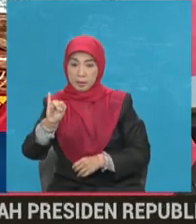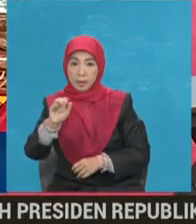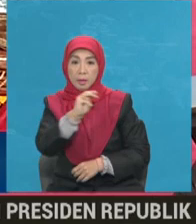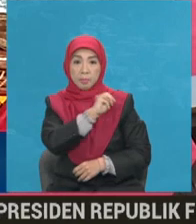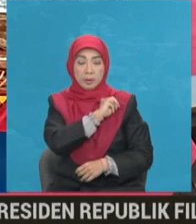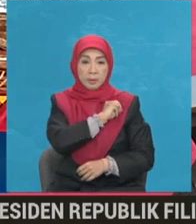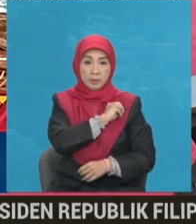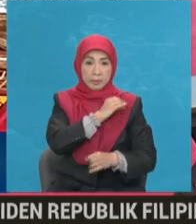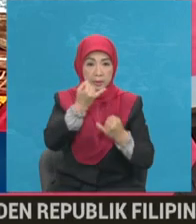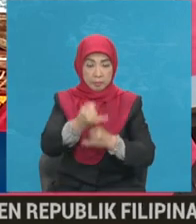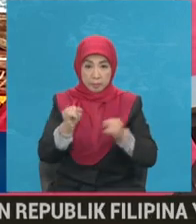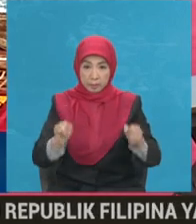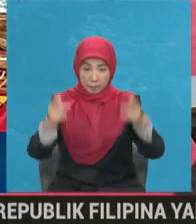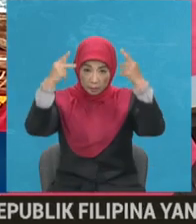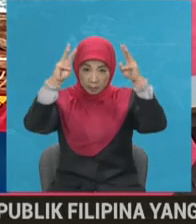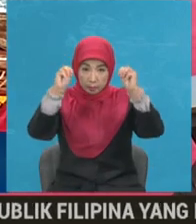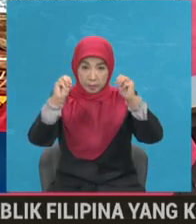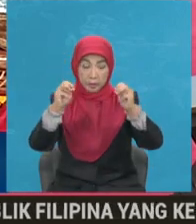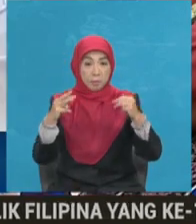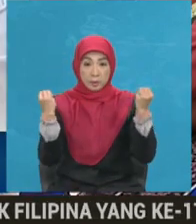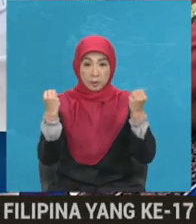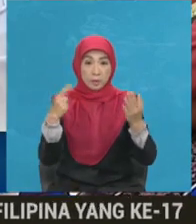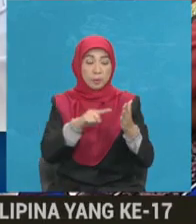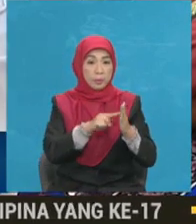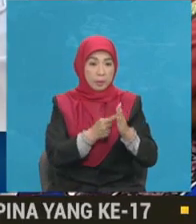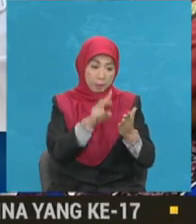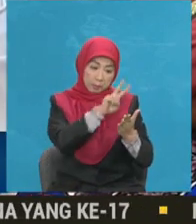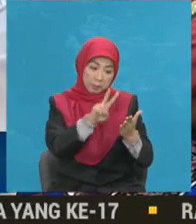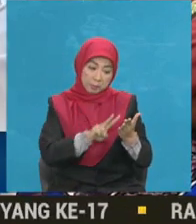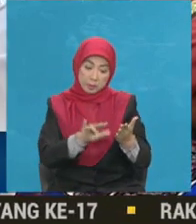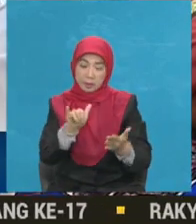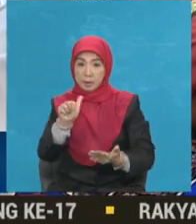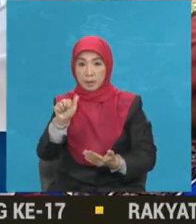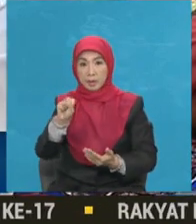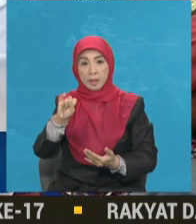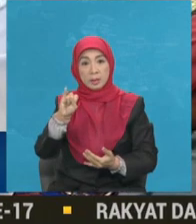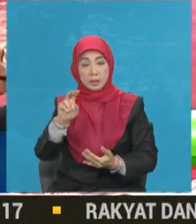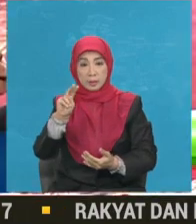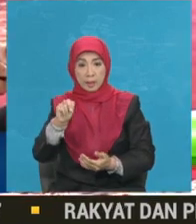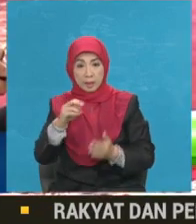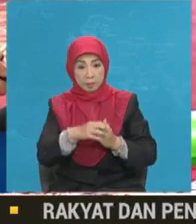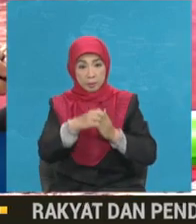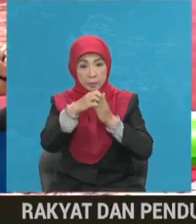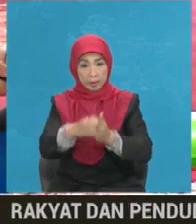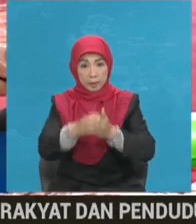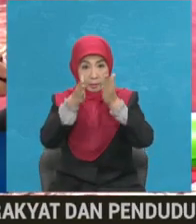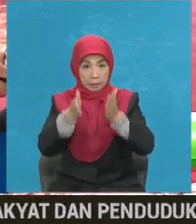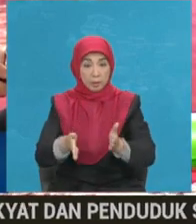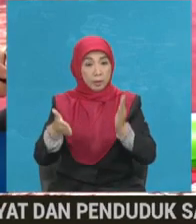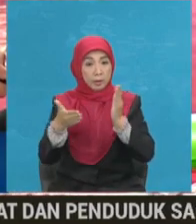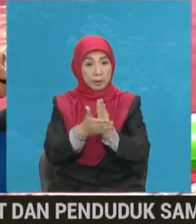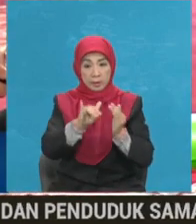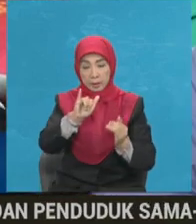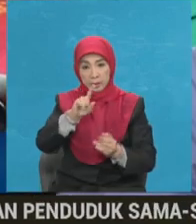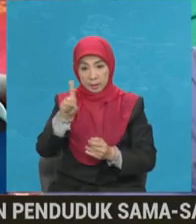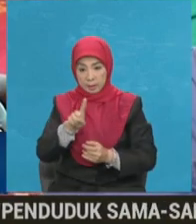menteri di jabatan Perdana Menteri majelis bermula dengan bacaan surah Yasin beramai-ramai dipimpin oleh awan Haji Muhammad Zainuddin